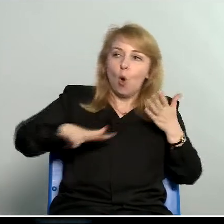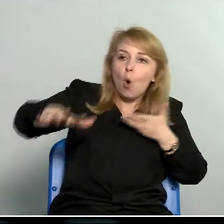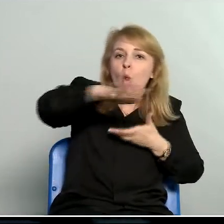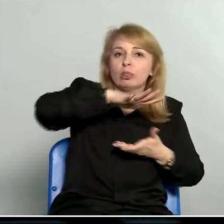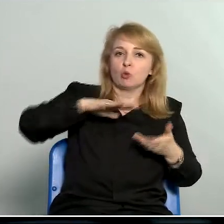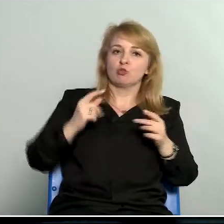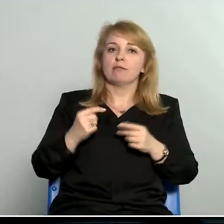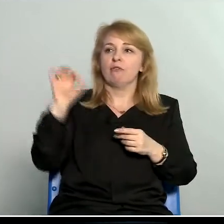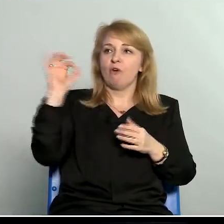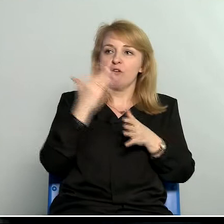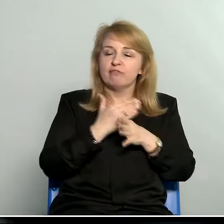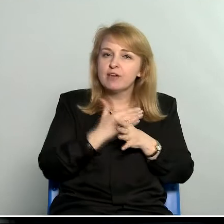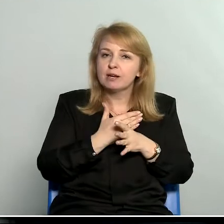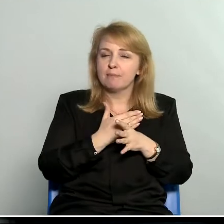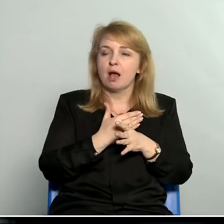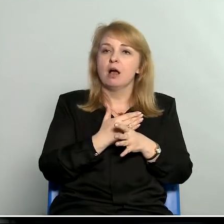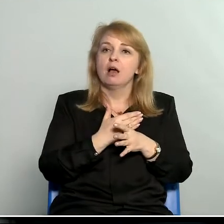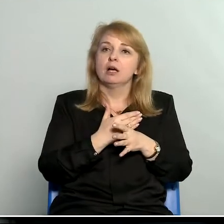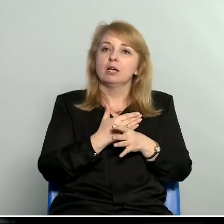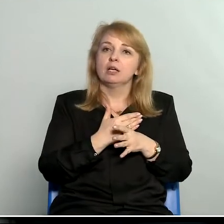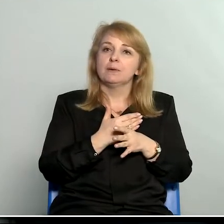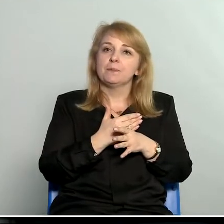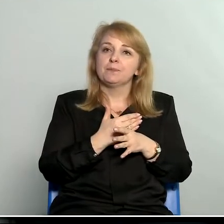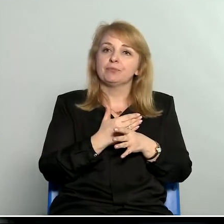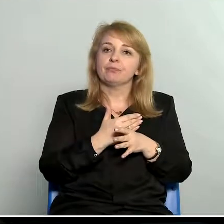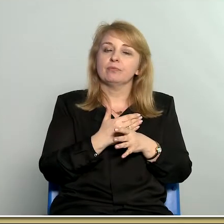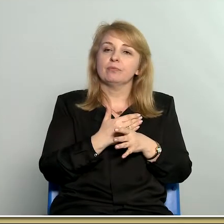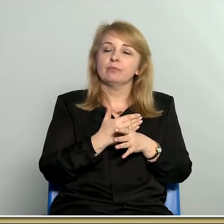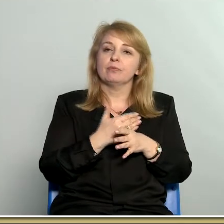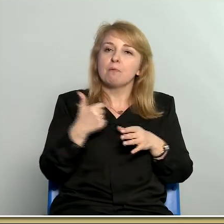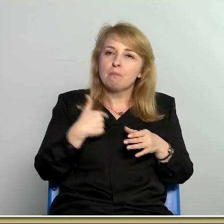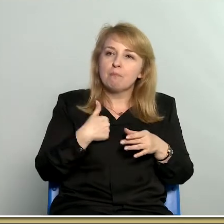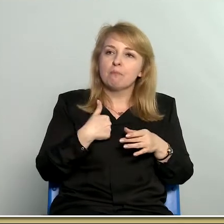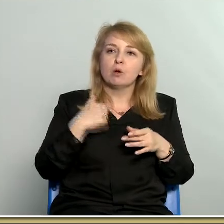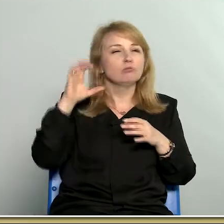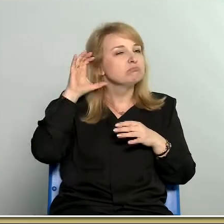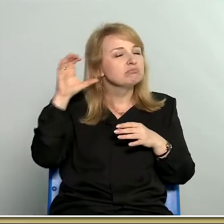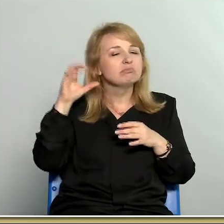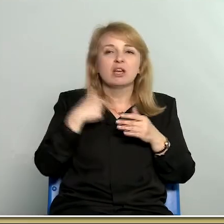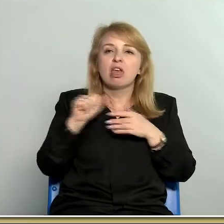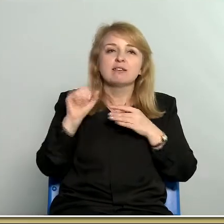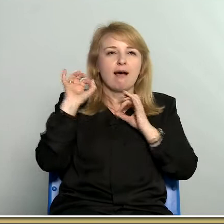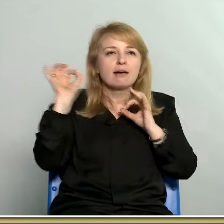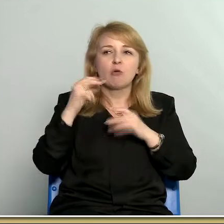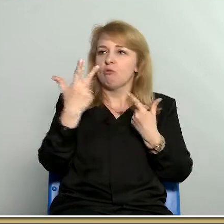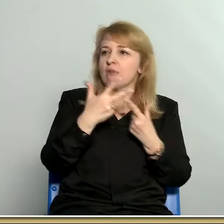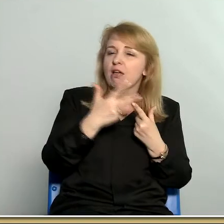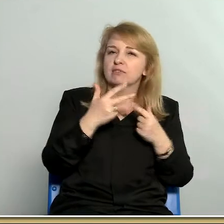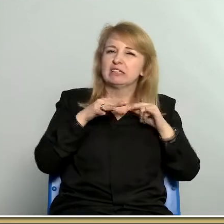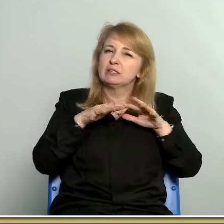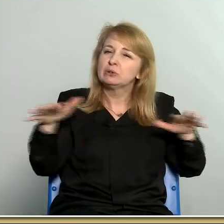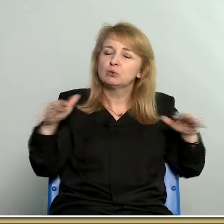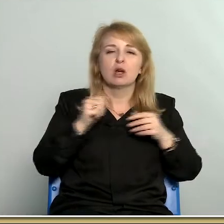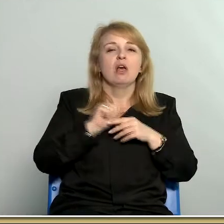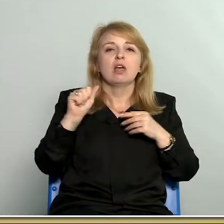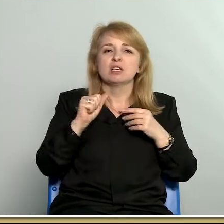przedsiębiorców, o czym się mówi, jak się tylko słucha, czy radia, czy telewizji, no to o jest mowa, że